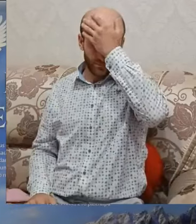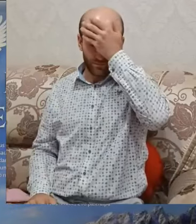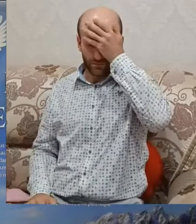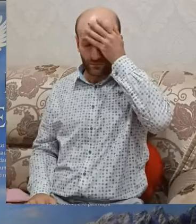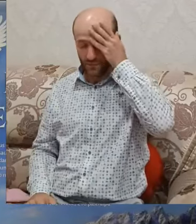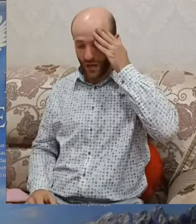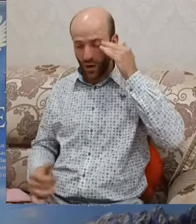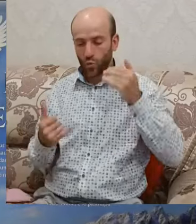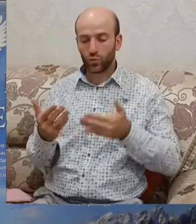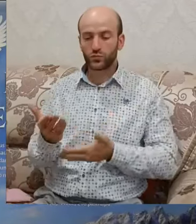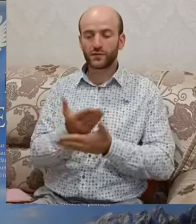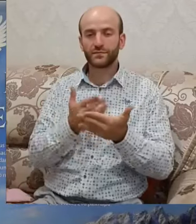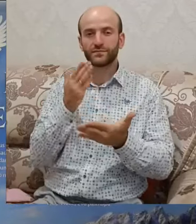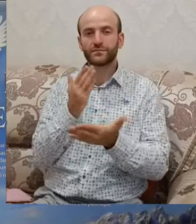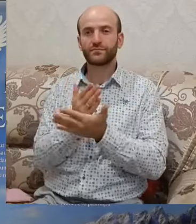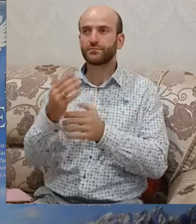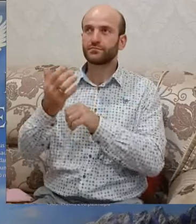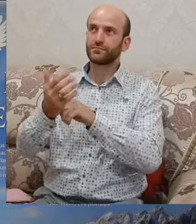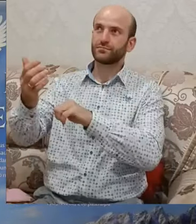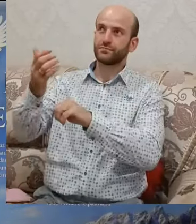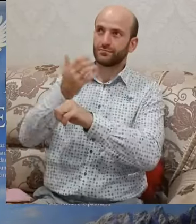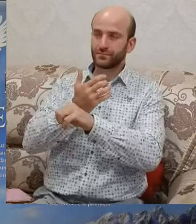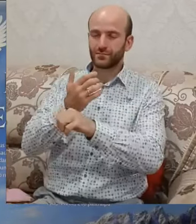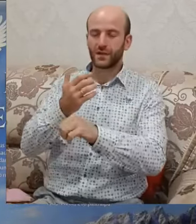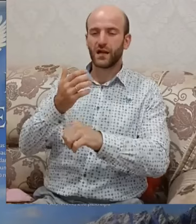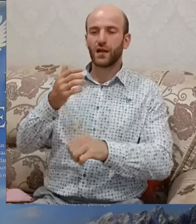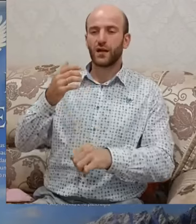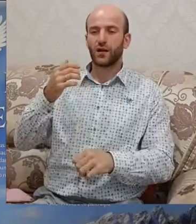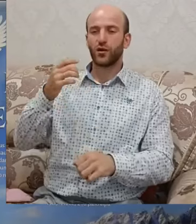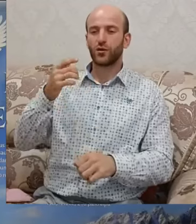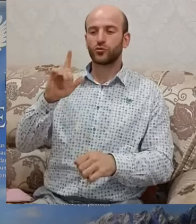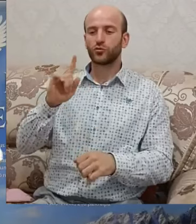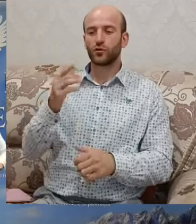žinojimą. Mes turime paslanę, kuri atkrivaja, što v nas savršena čiris